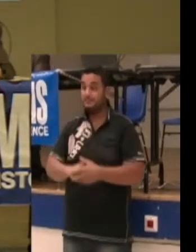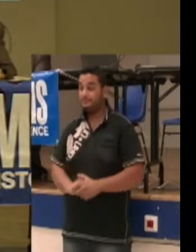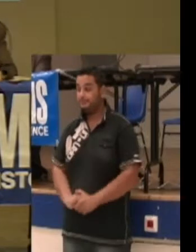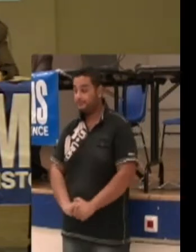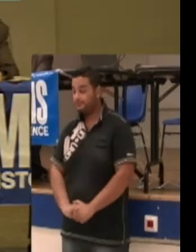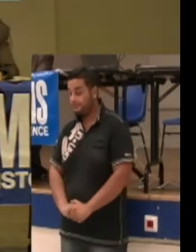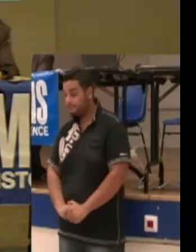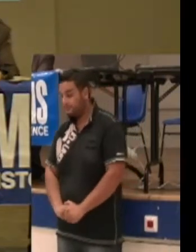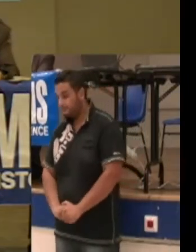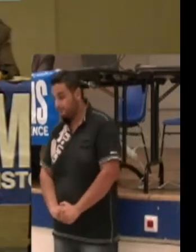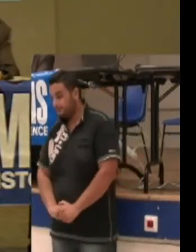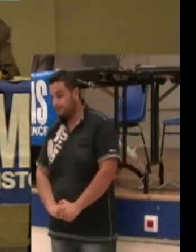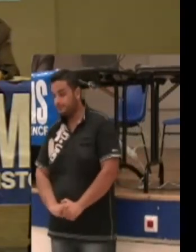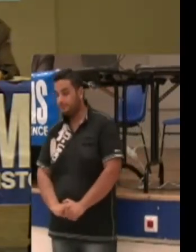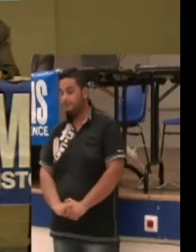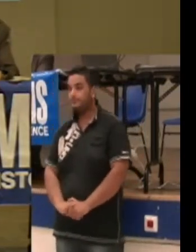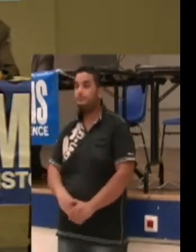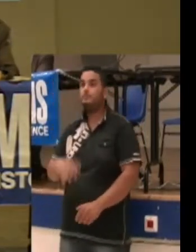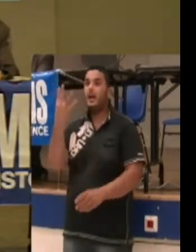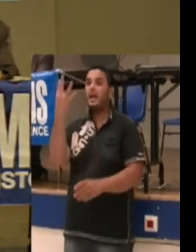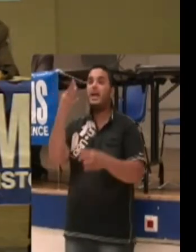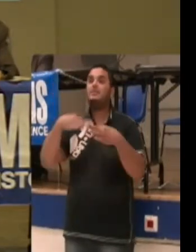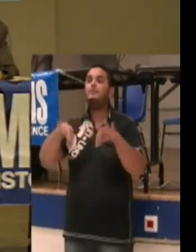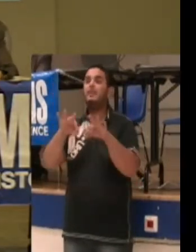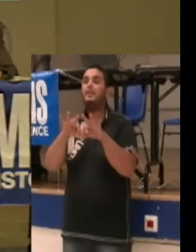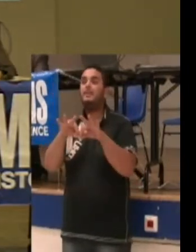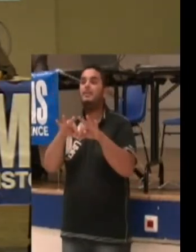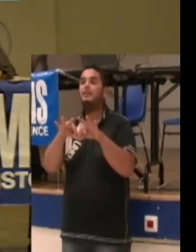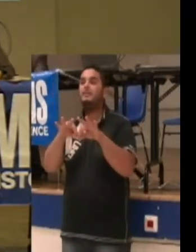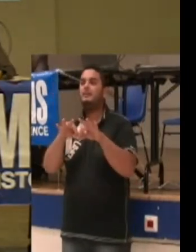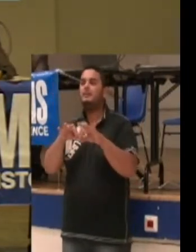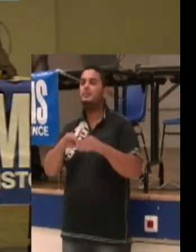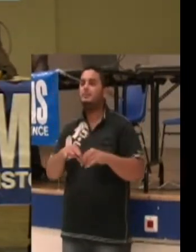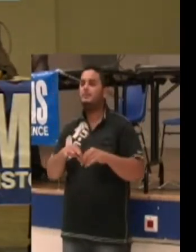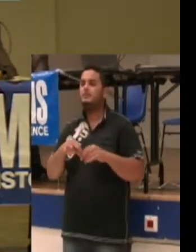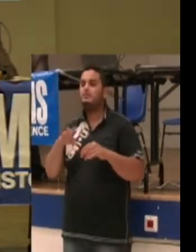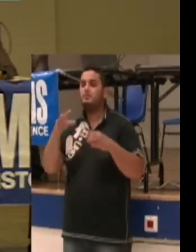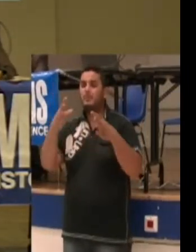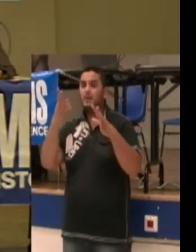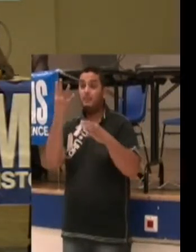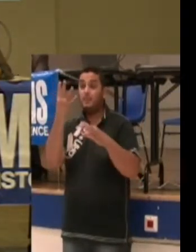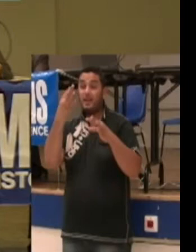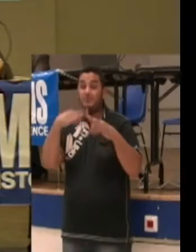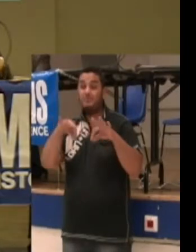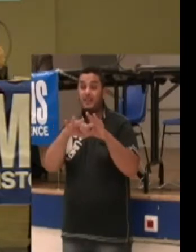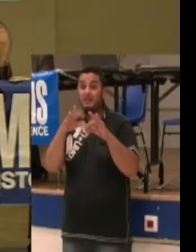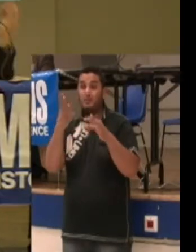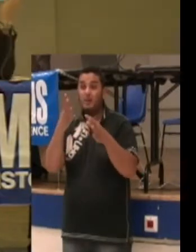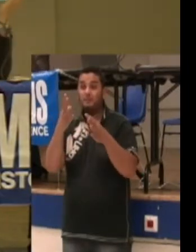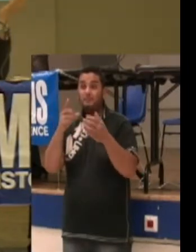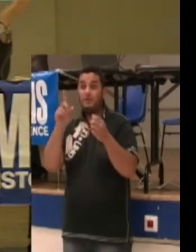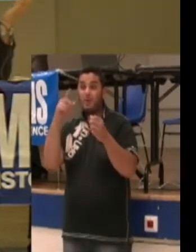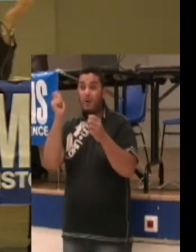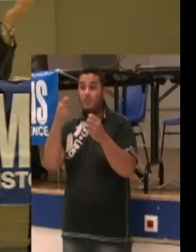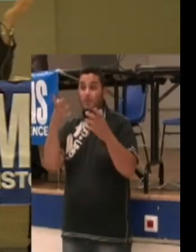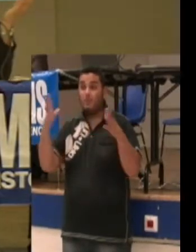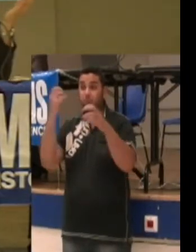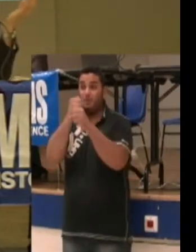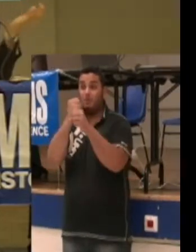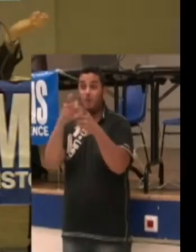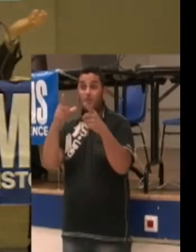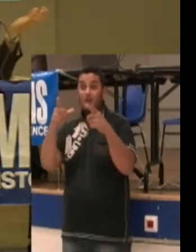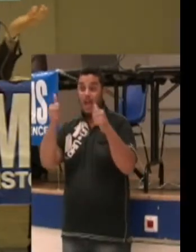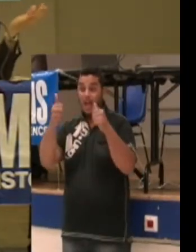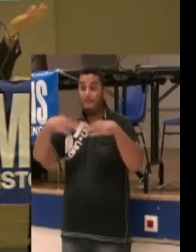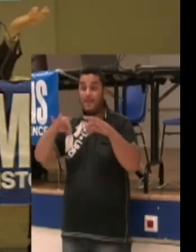Ouais, 4 pays. L'Iran, l'Irak, la Syrie et la Turquie. Voilà. On l'a partagé entre 4 pays. Tout ça, qui c'est qui l'a fait ?